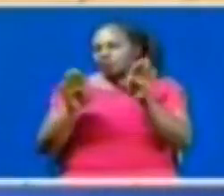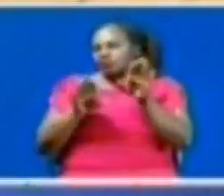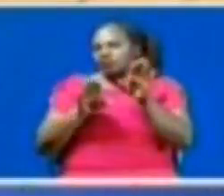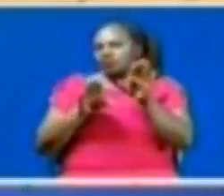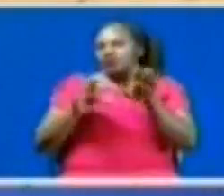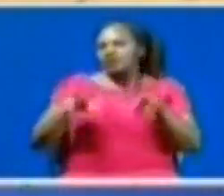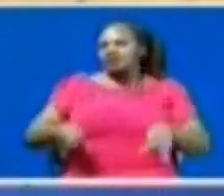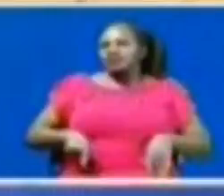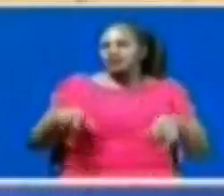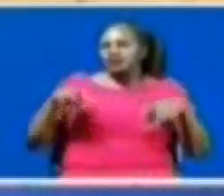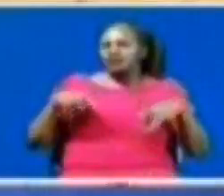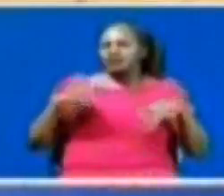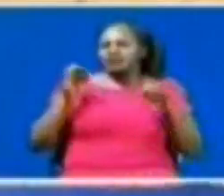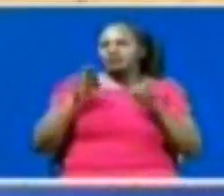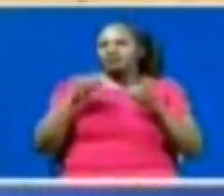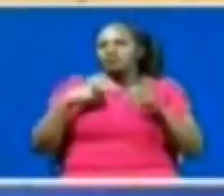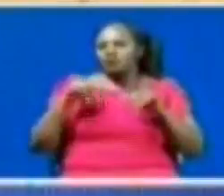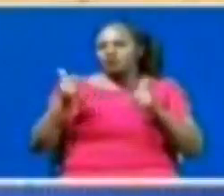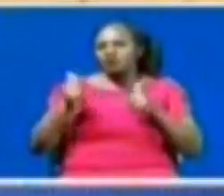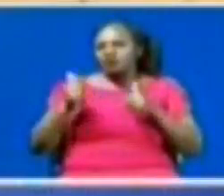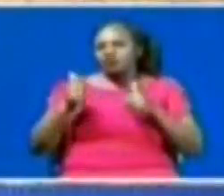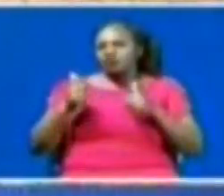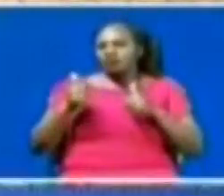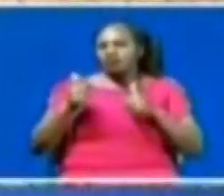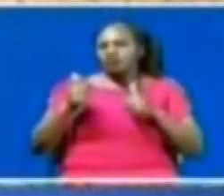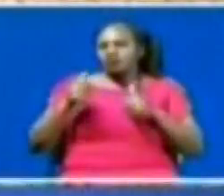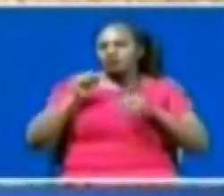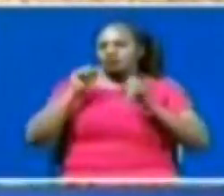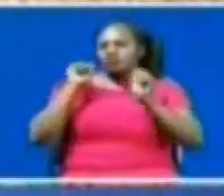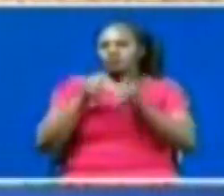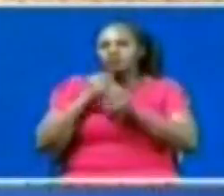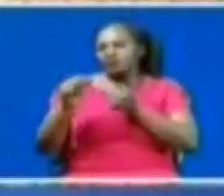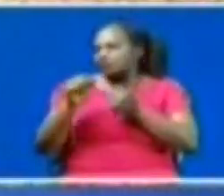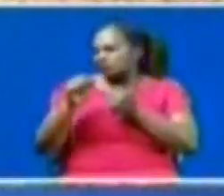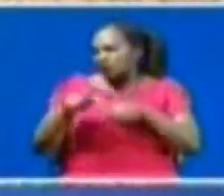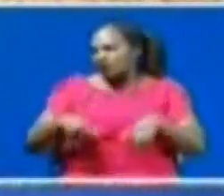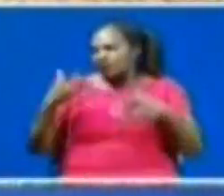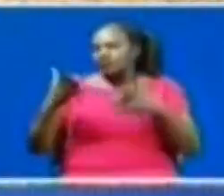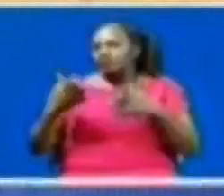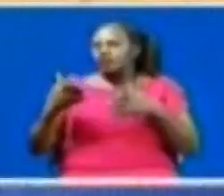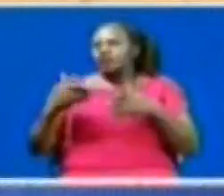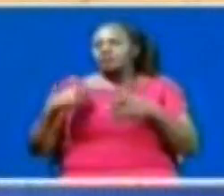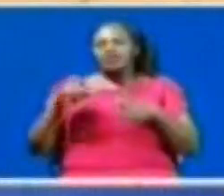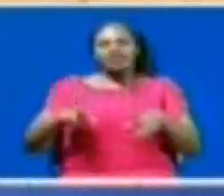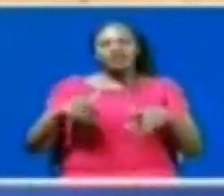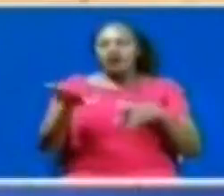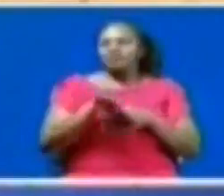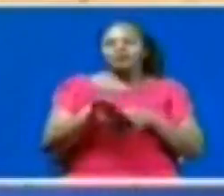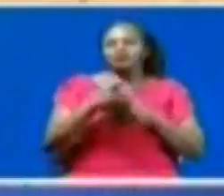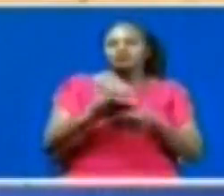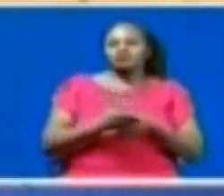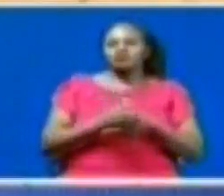maisha kama hii. Na kama ningekuwa sawa, ningeona hii mkono ni singekuwa naishi maisha kama hii. Sasa hapa mimi ni ndege tu ya